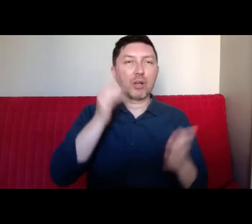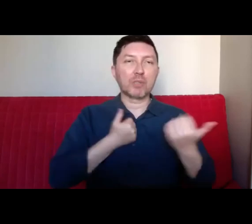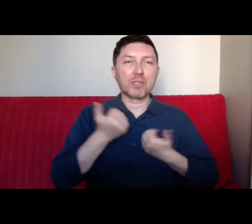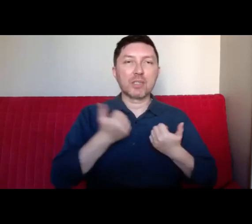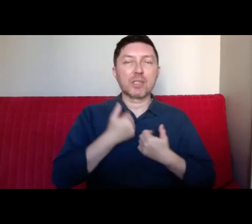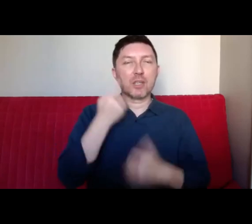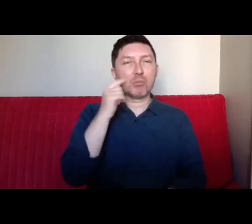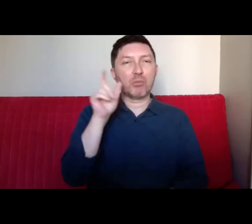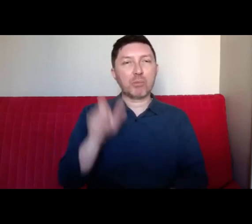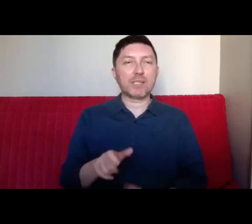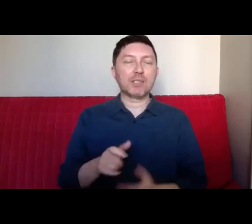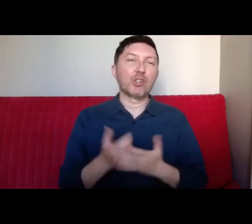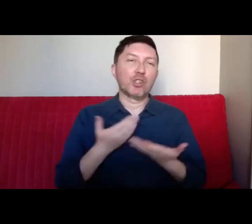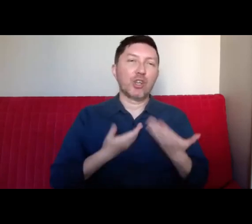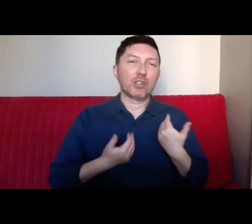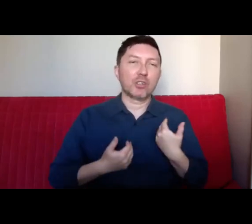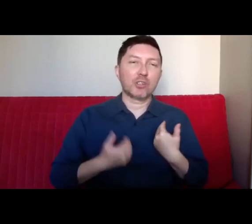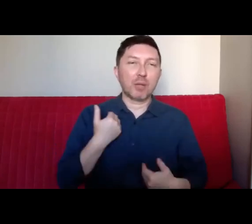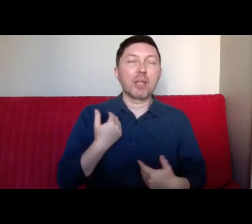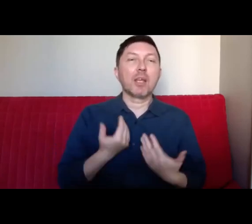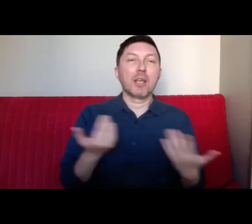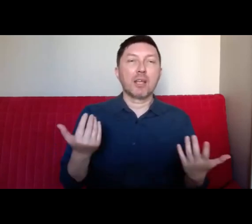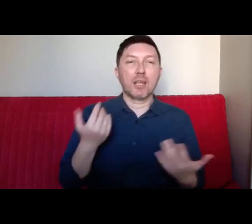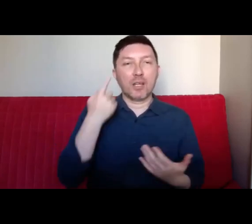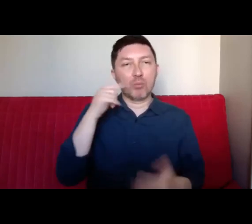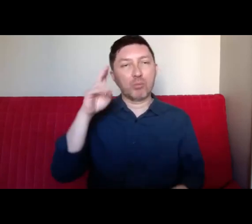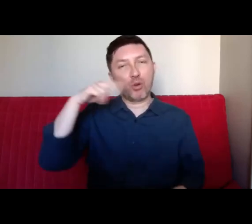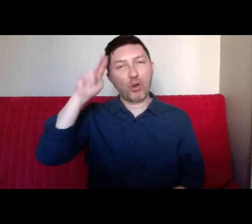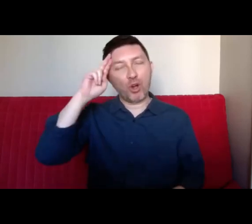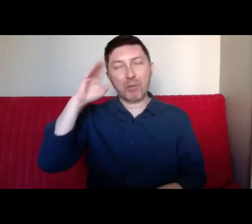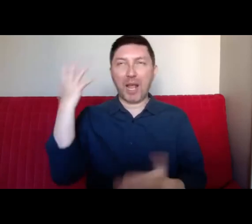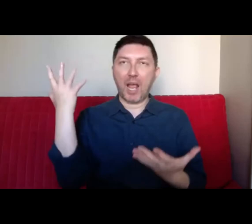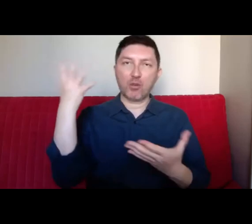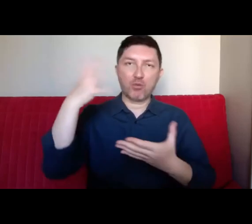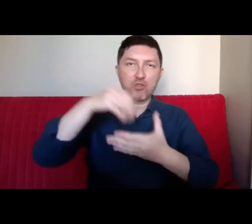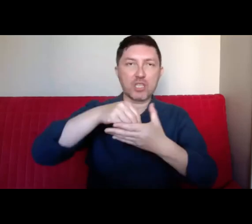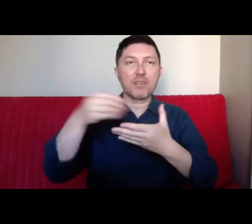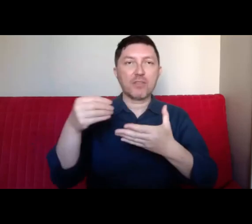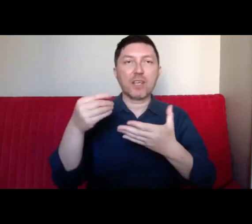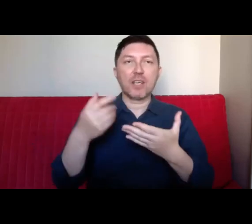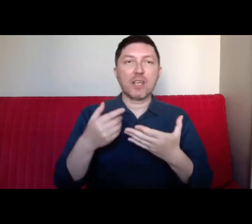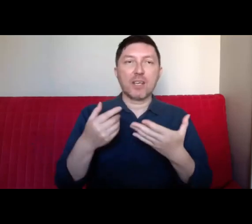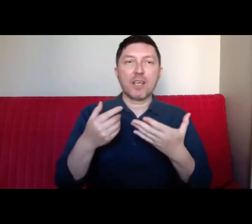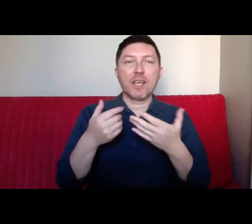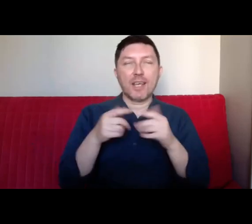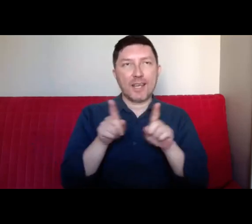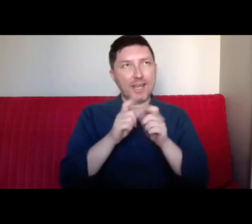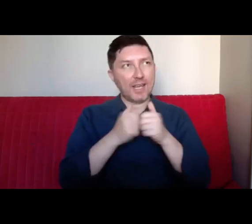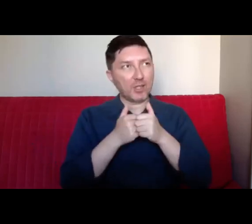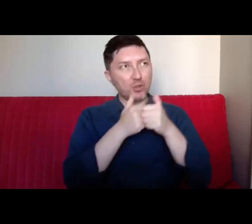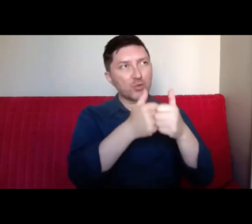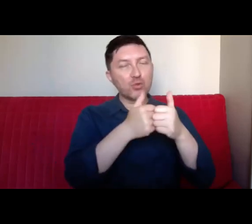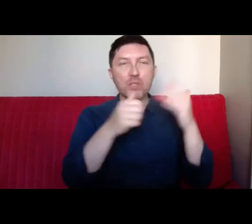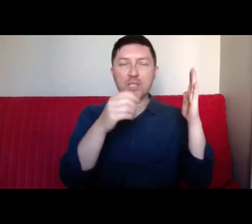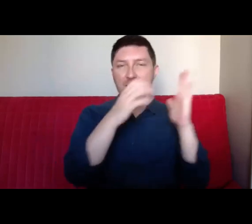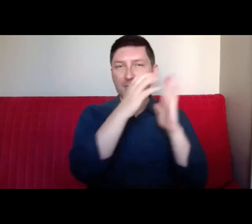personnes en situation de handicap pour une Europe inclusive et une mise en œuvre intégrale de la Convention des Nations Unies à travers des systèmes